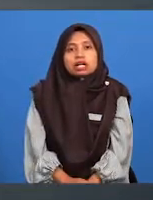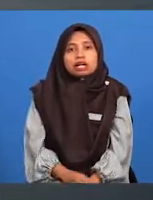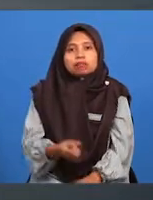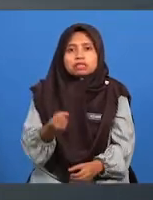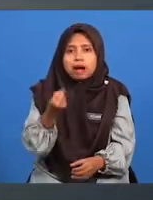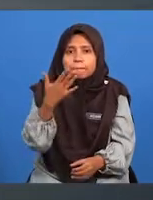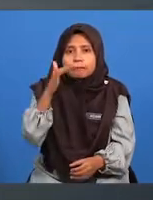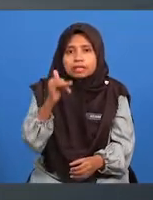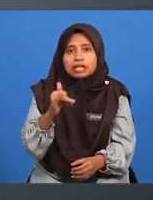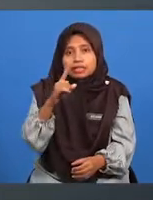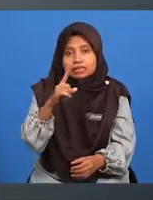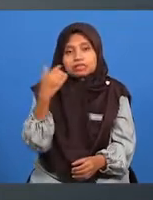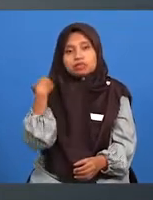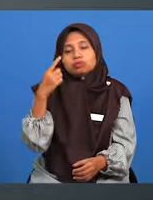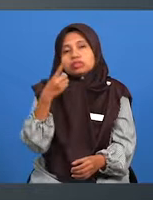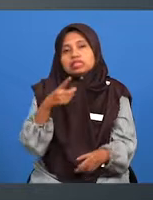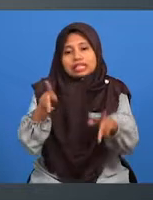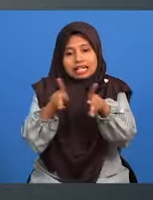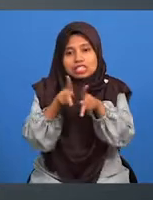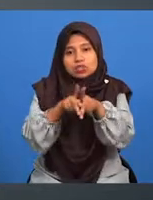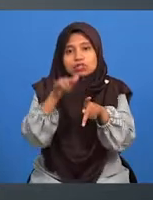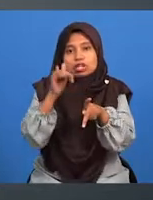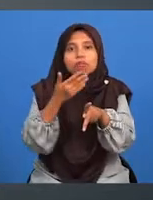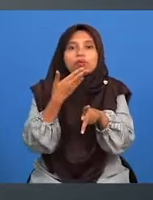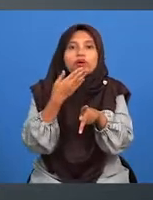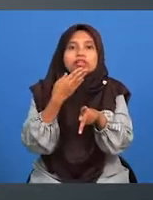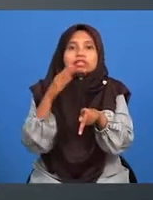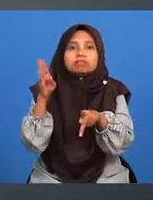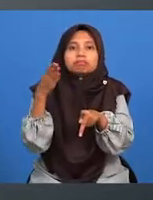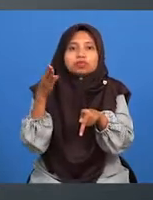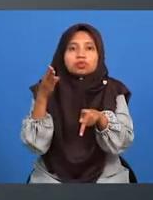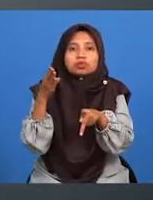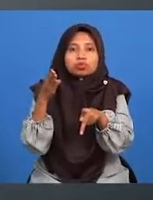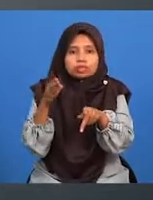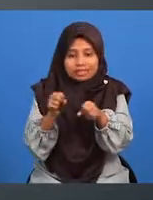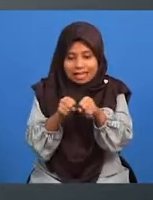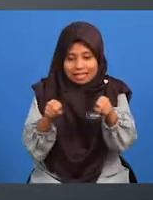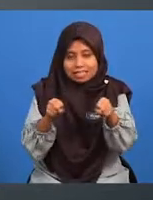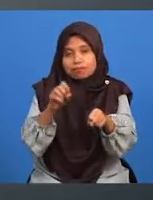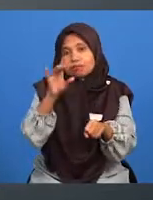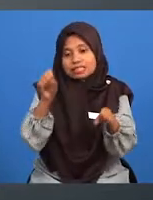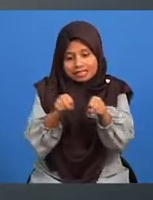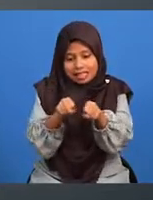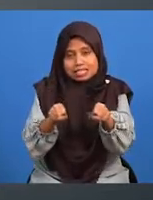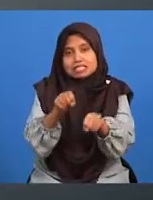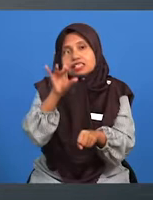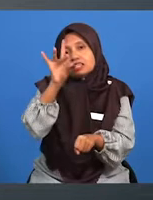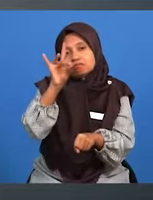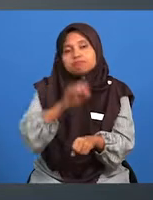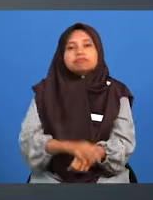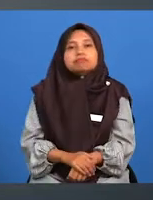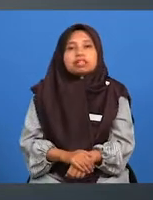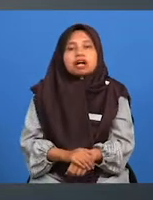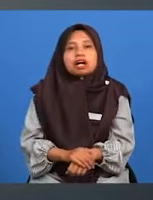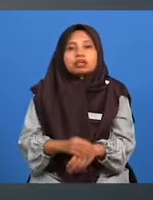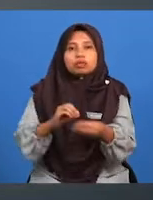itu ialah sepasang berwarna biru gelap dan bersaiz 8. Kedua,